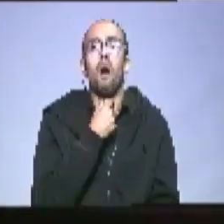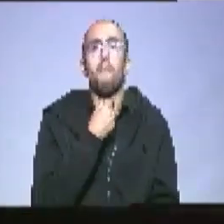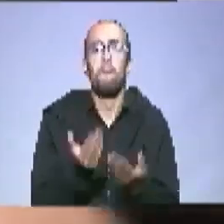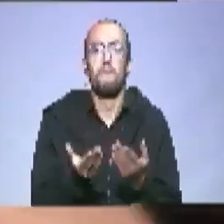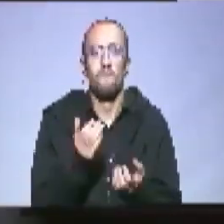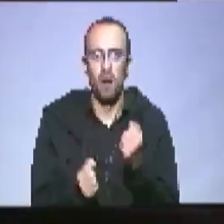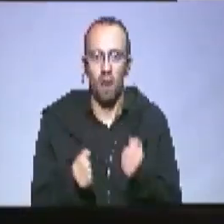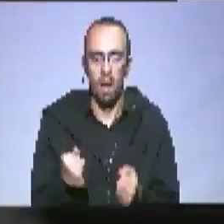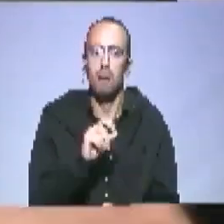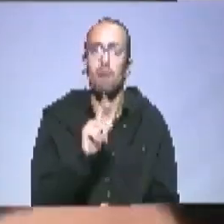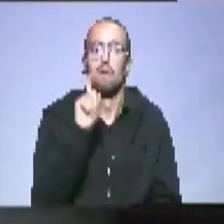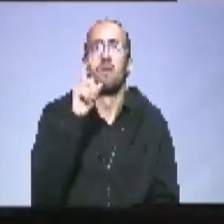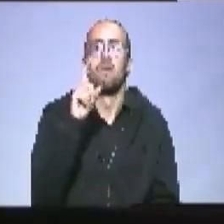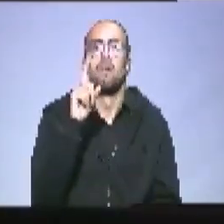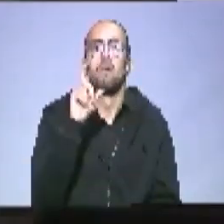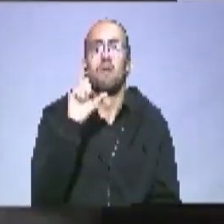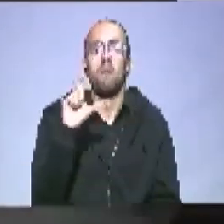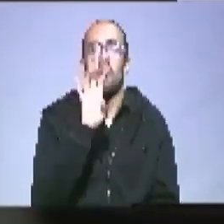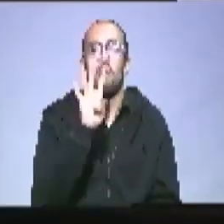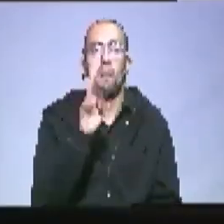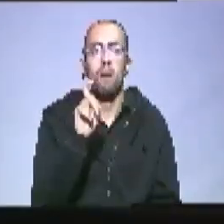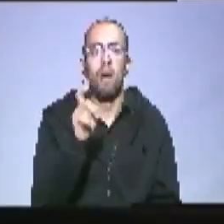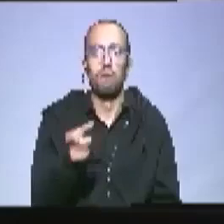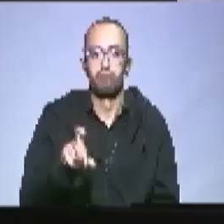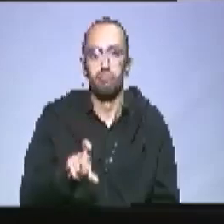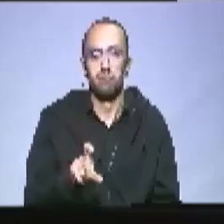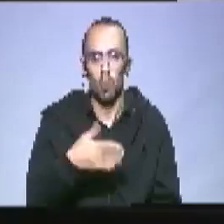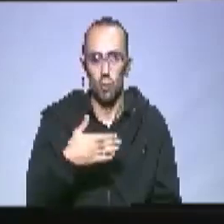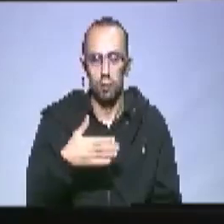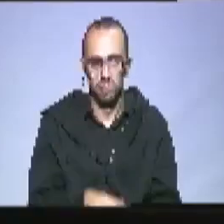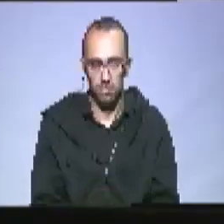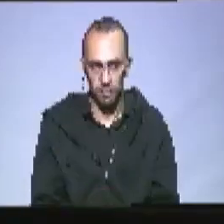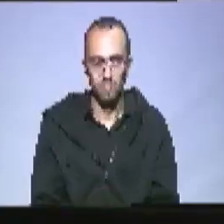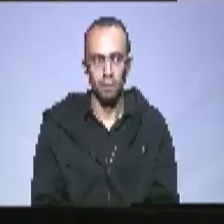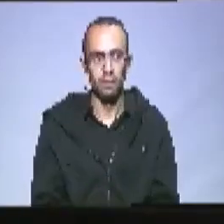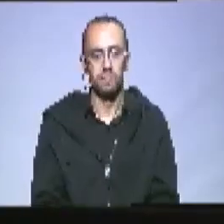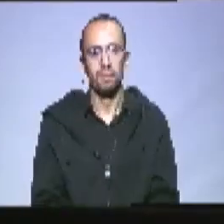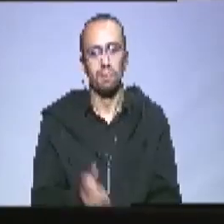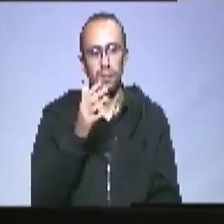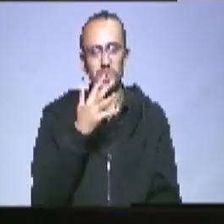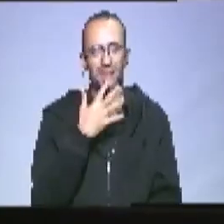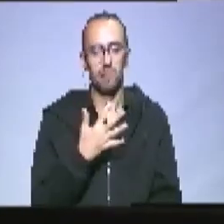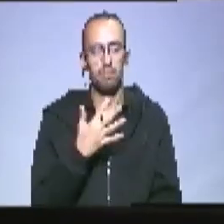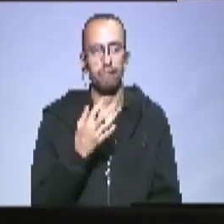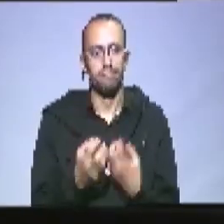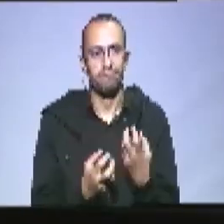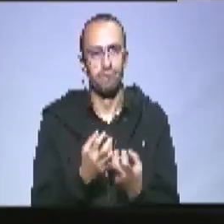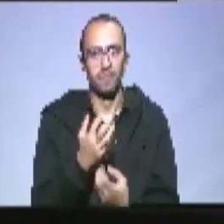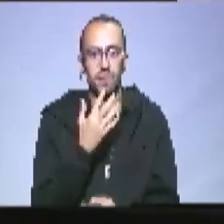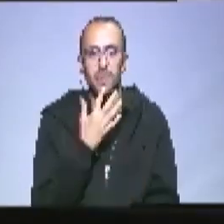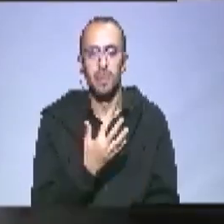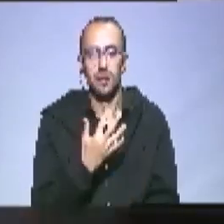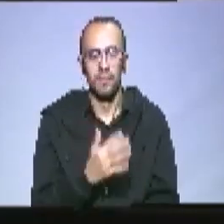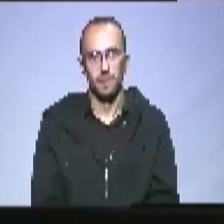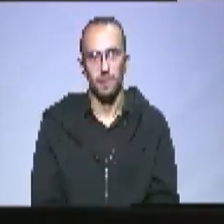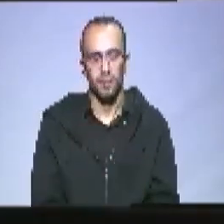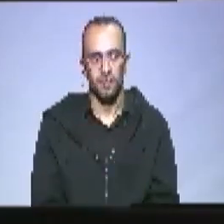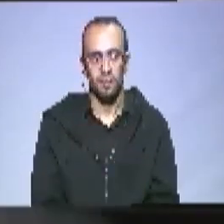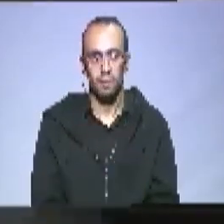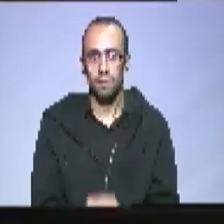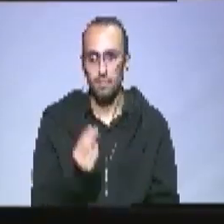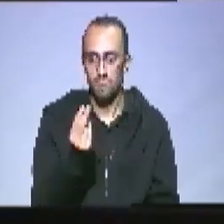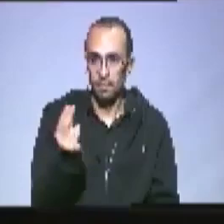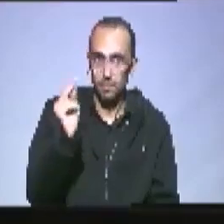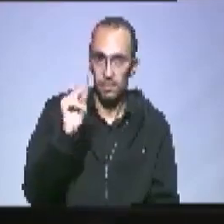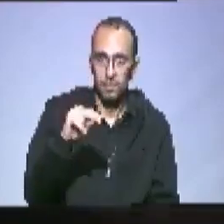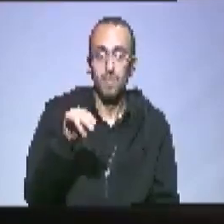ناشفه. هنسيبها بس تغلي شويه معانا كده 5 دقائق، وبعدين ما نيجي نحط مكعب مرقه